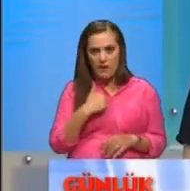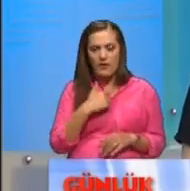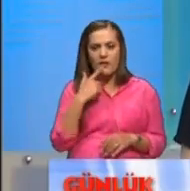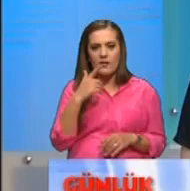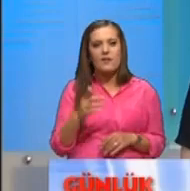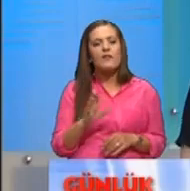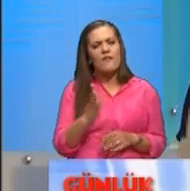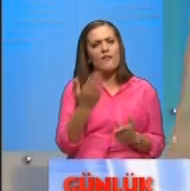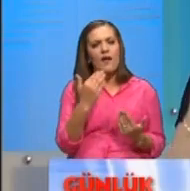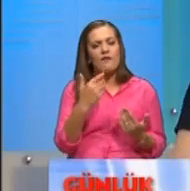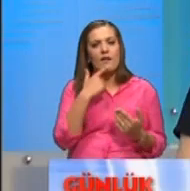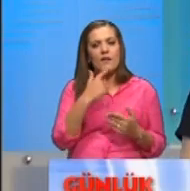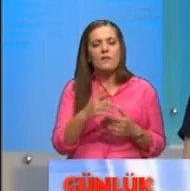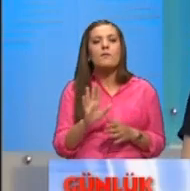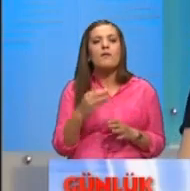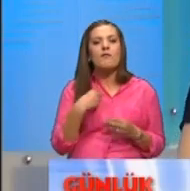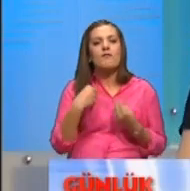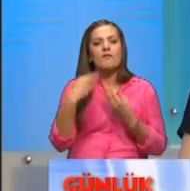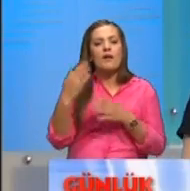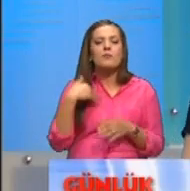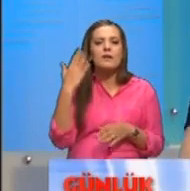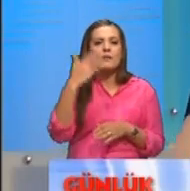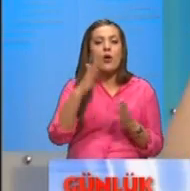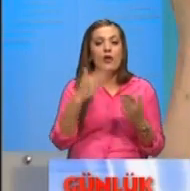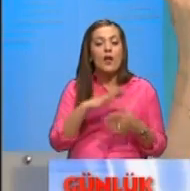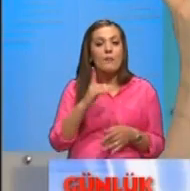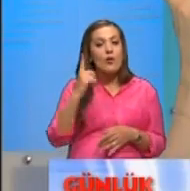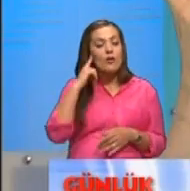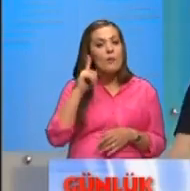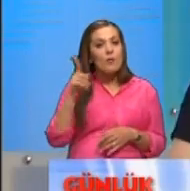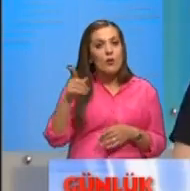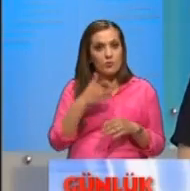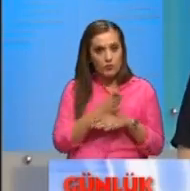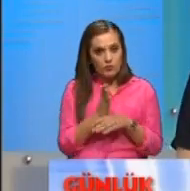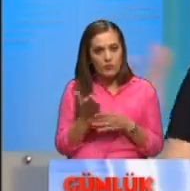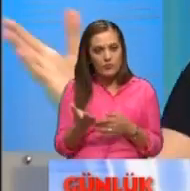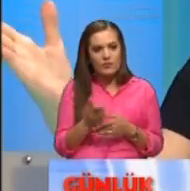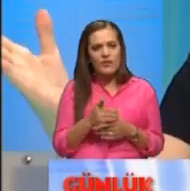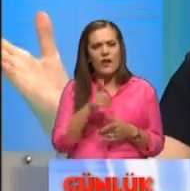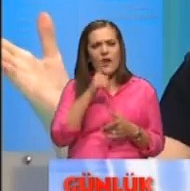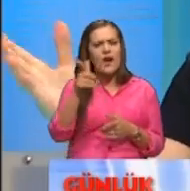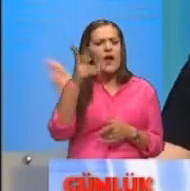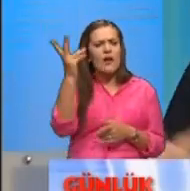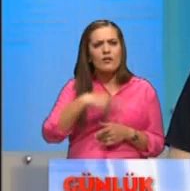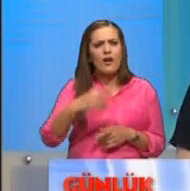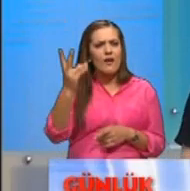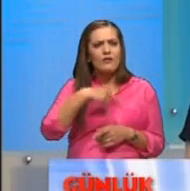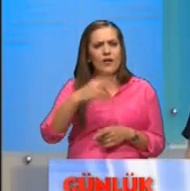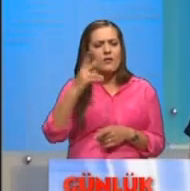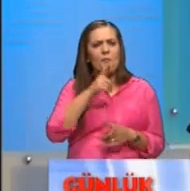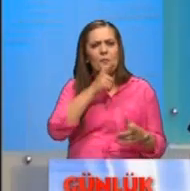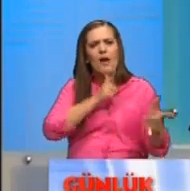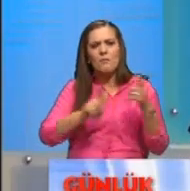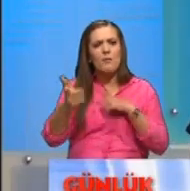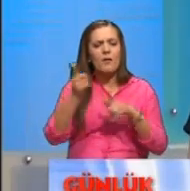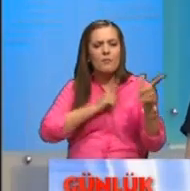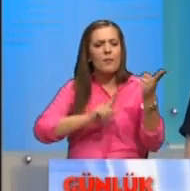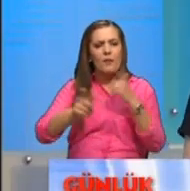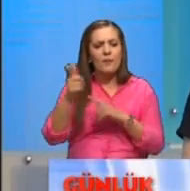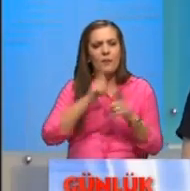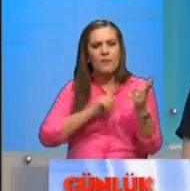dedim. Ver dedi. Verdim. Gittim odaya. Fakat kulağım orada mümkün mü? Ciyak ciyak ağlıyor. Bağırıyor,